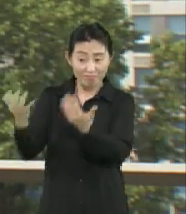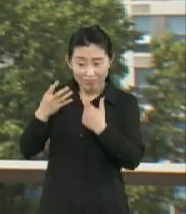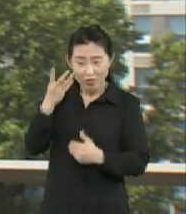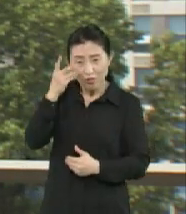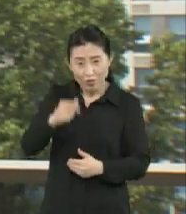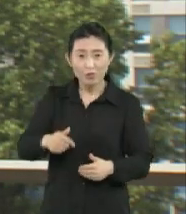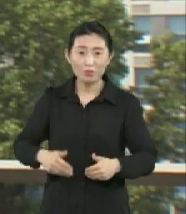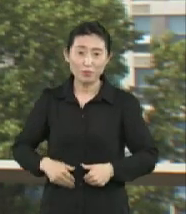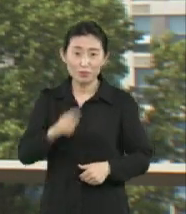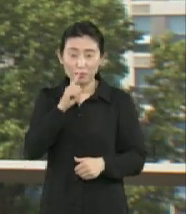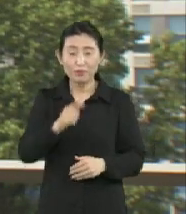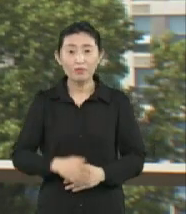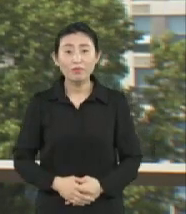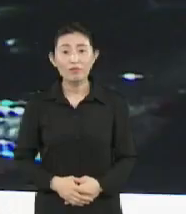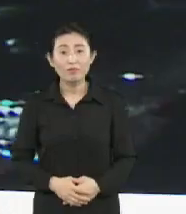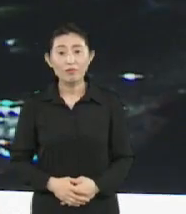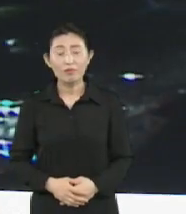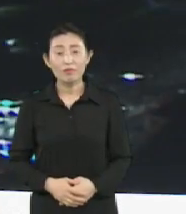TJB 김성민입니다.